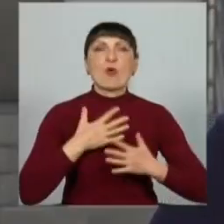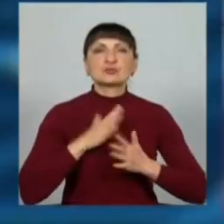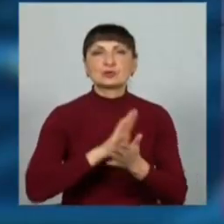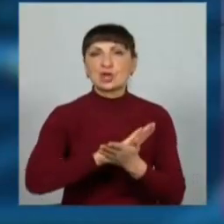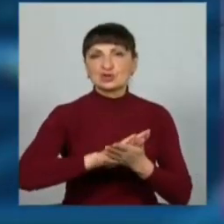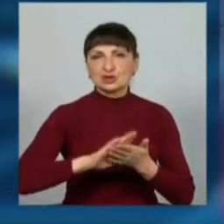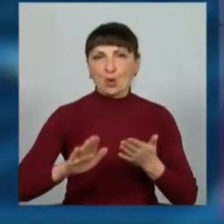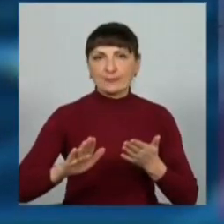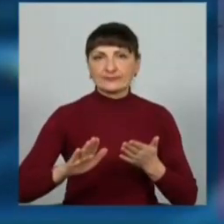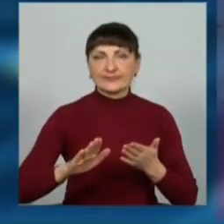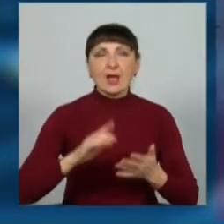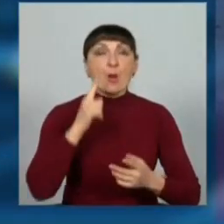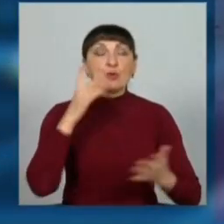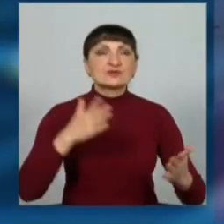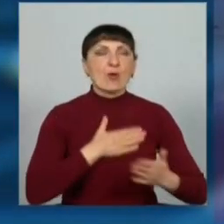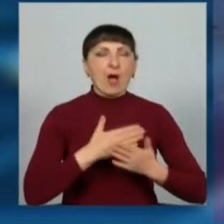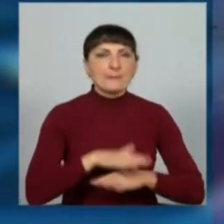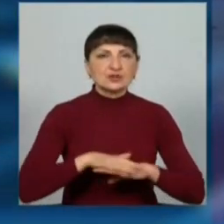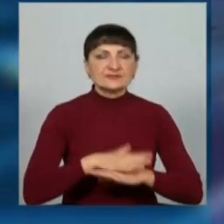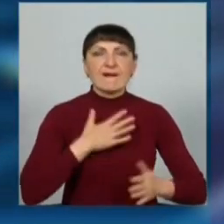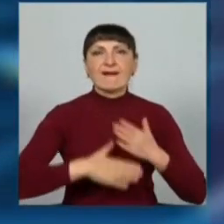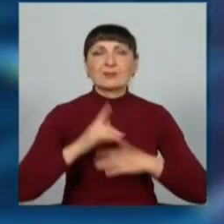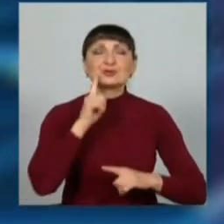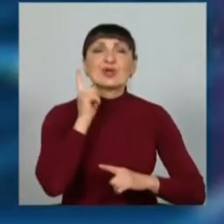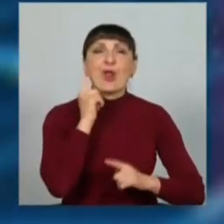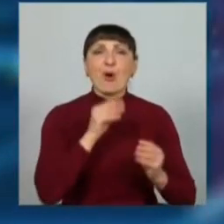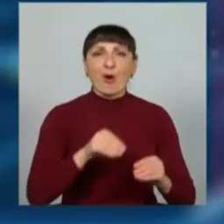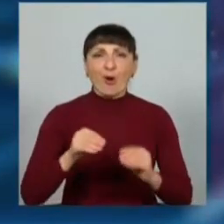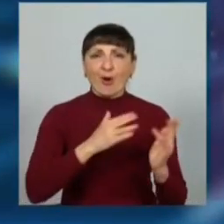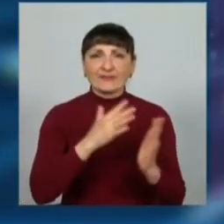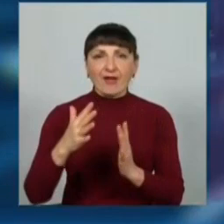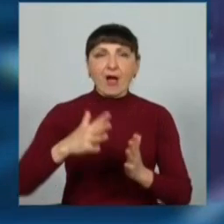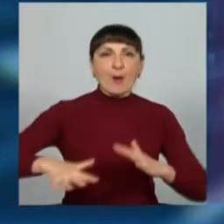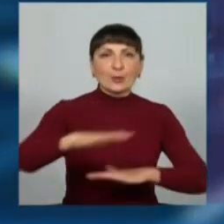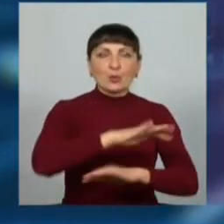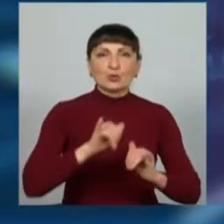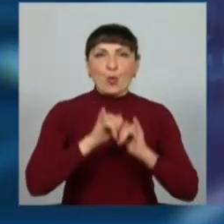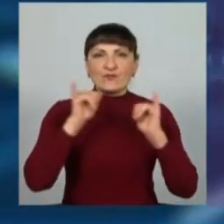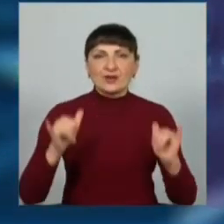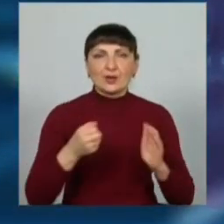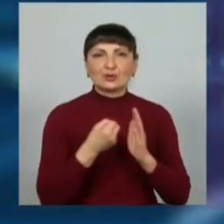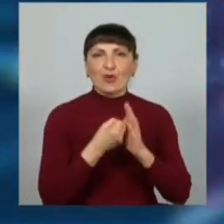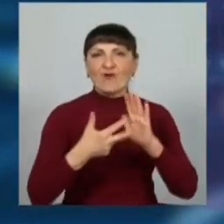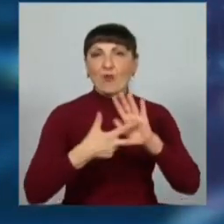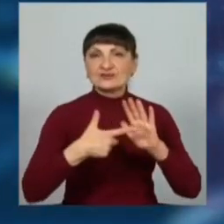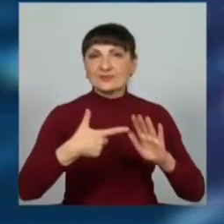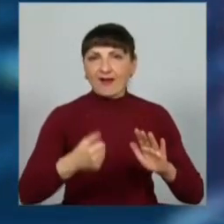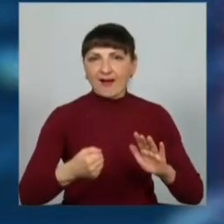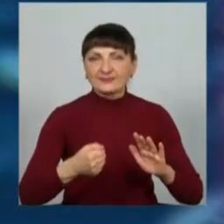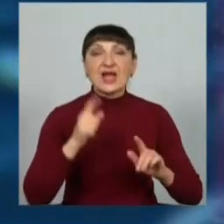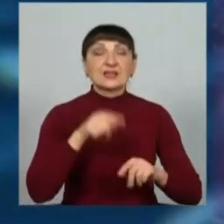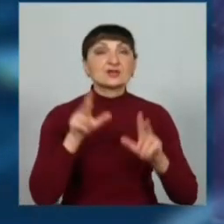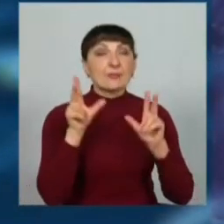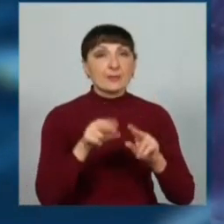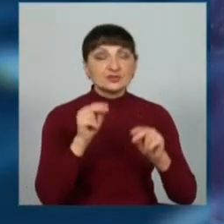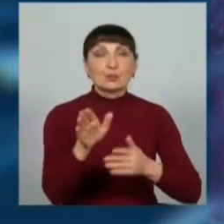чище. Больше всего общественники рады появлению зеленой зоны. Ее площадь планируют увеличить до 8 гектаров. Девелоперы пообещали